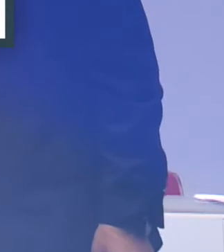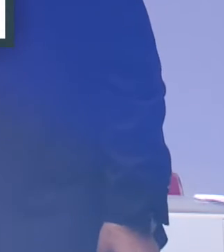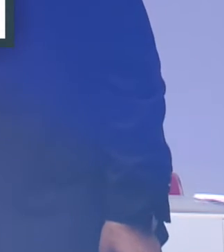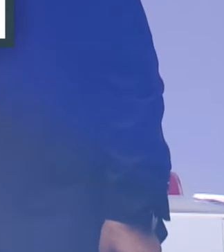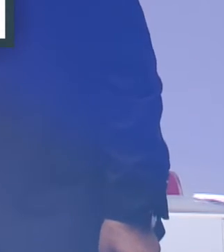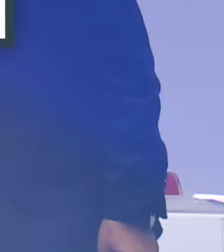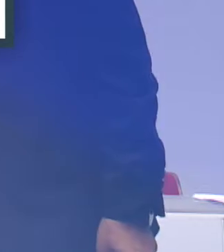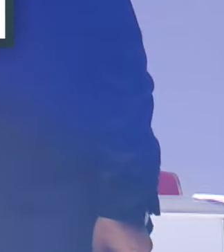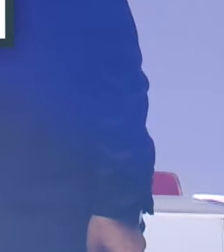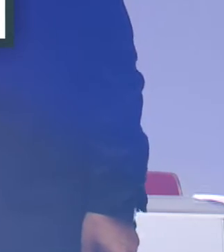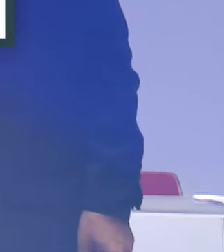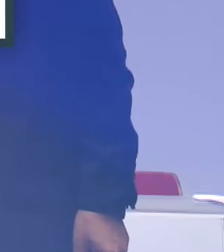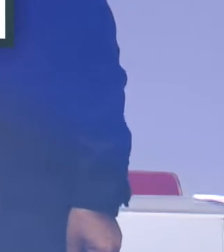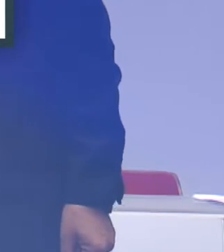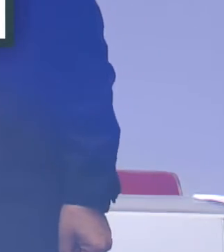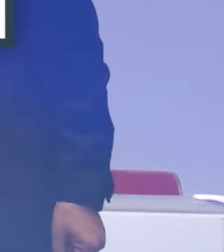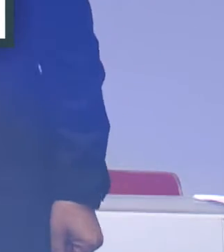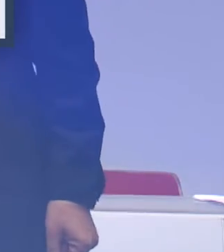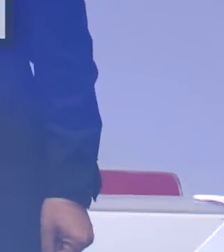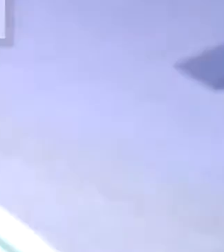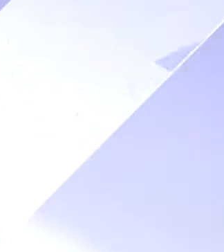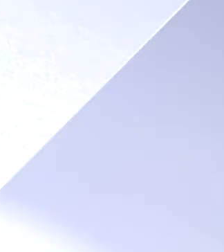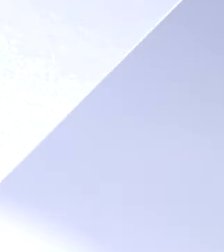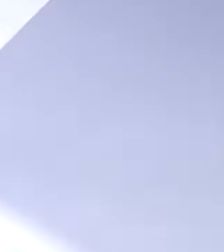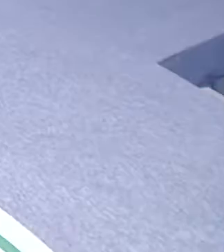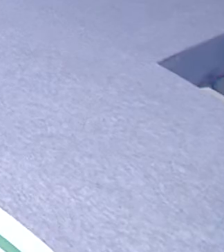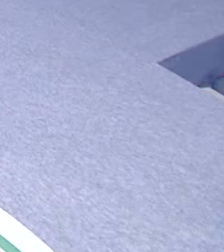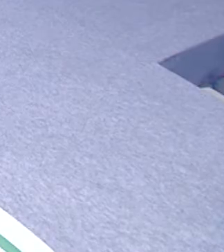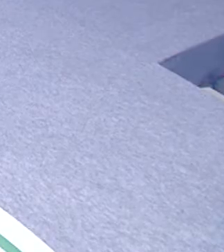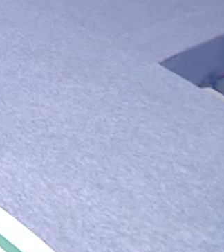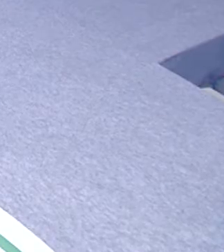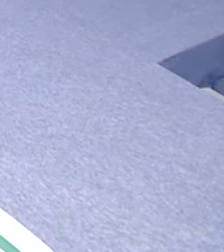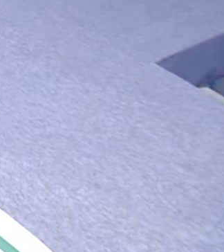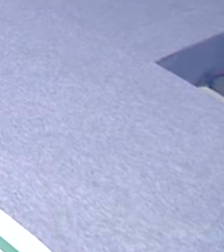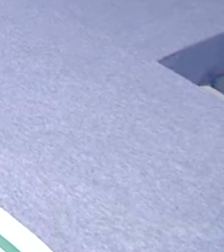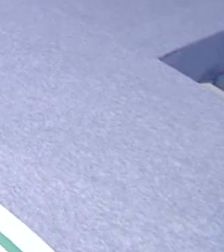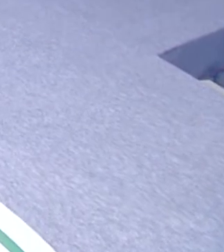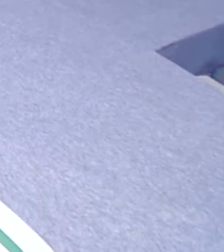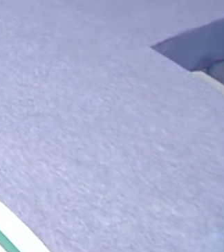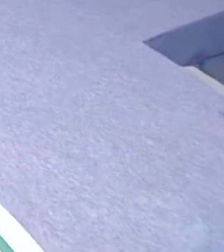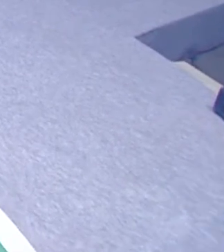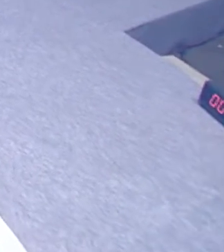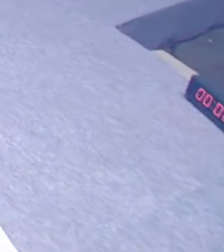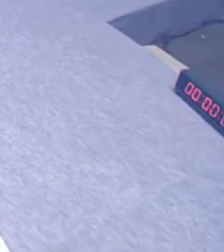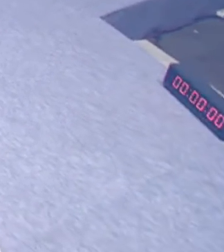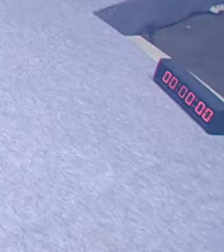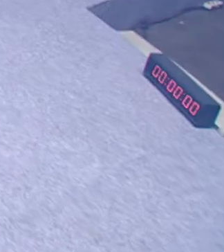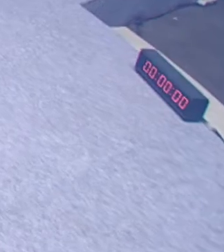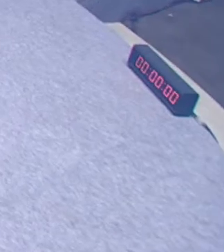으 으 으 으